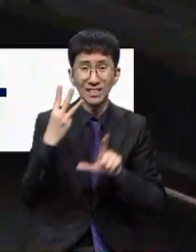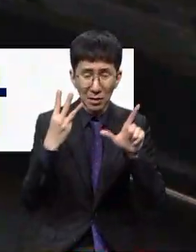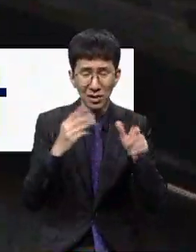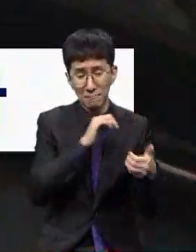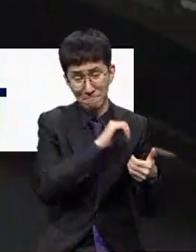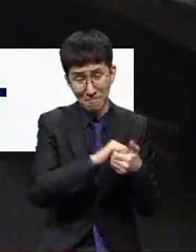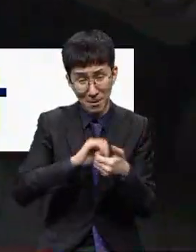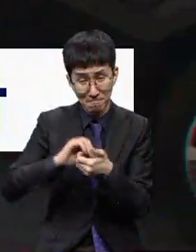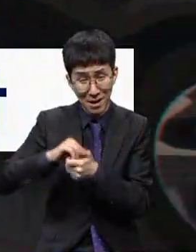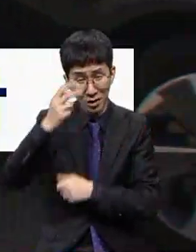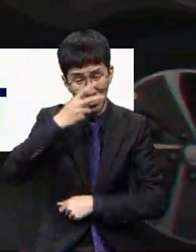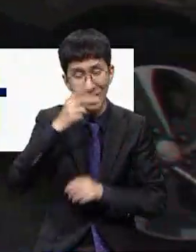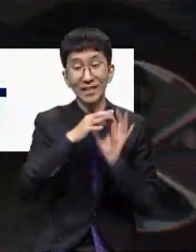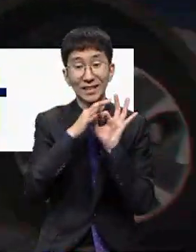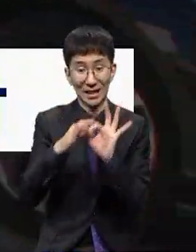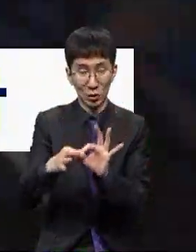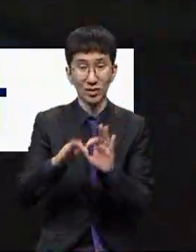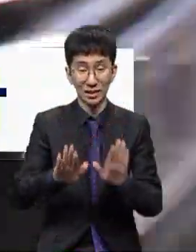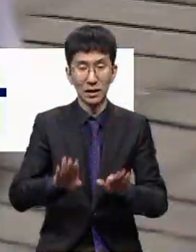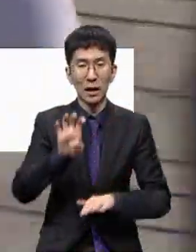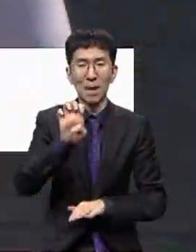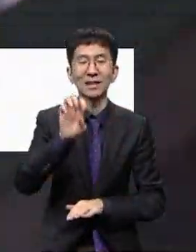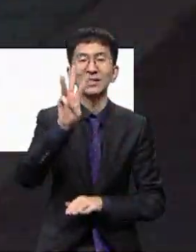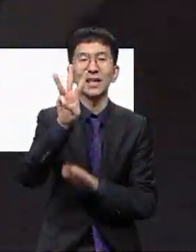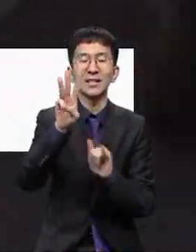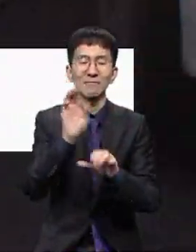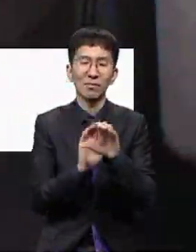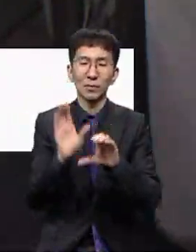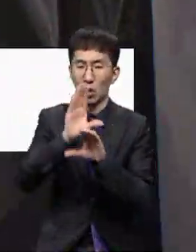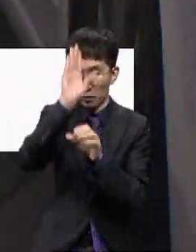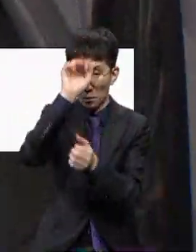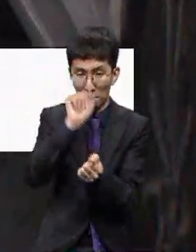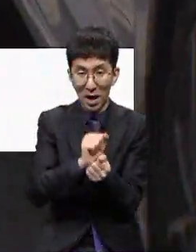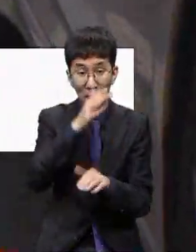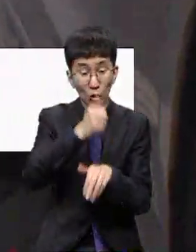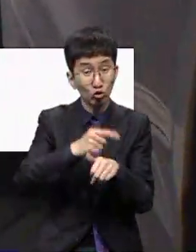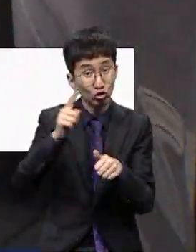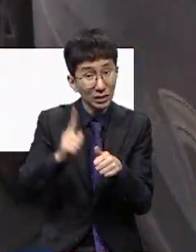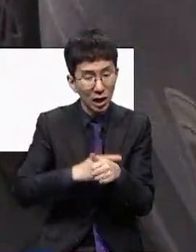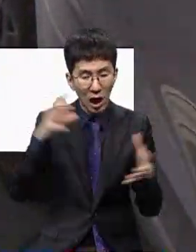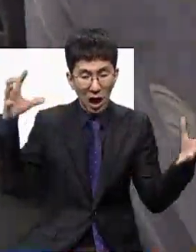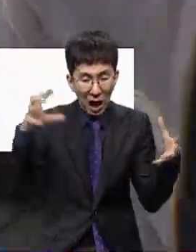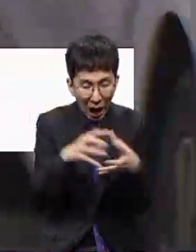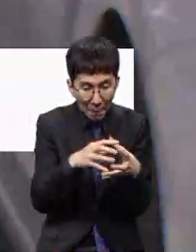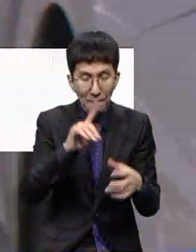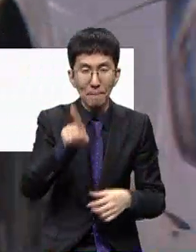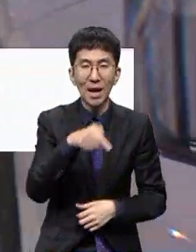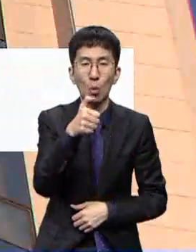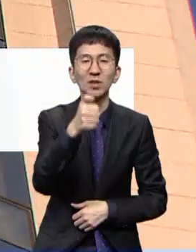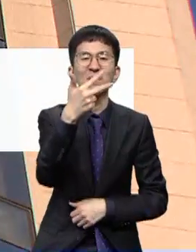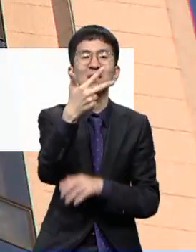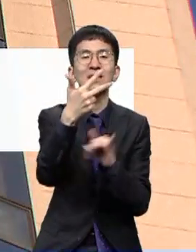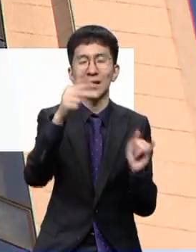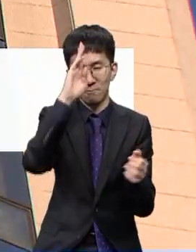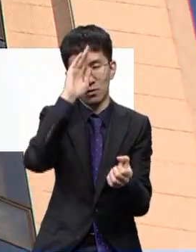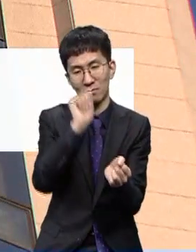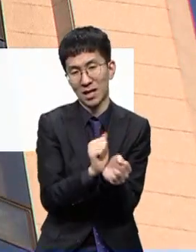해왔습니다. 이번에 43명이 추가 감염되면서 전체 확진자가 157명으로